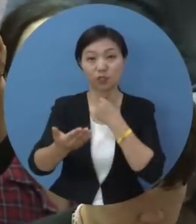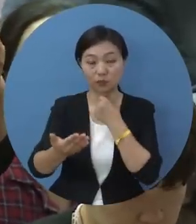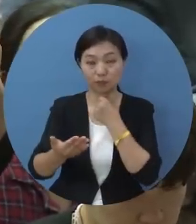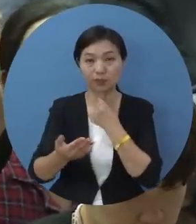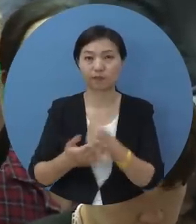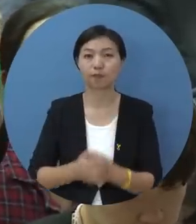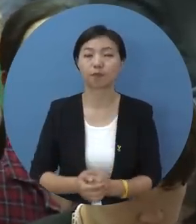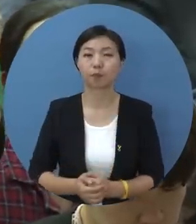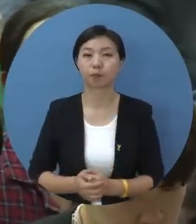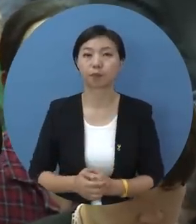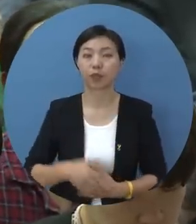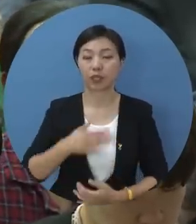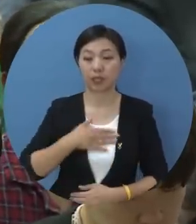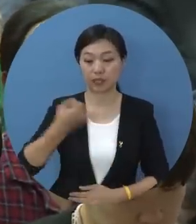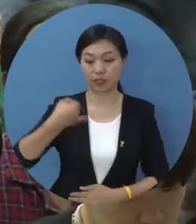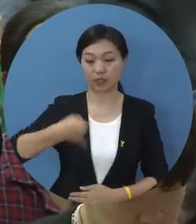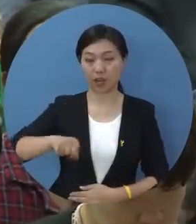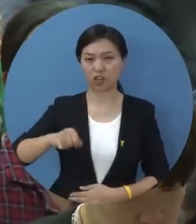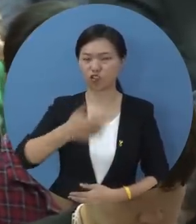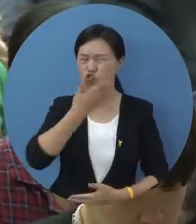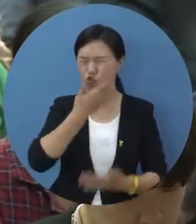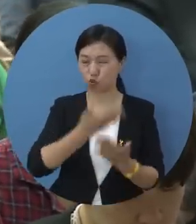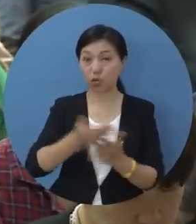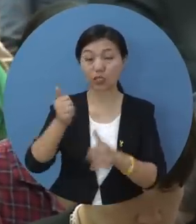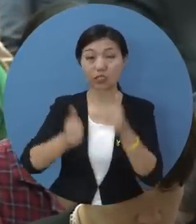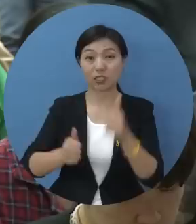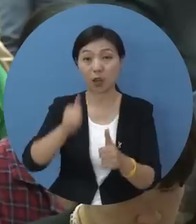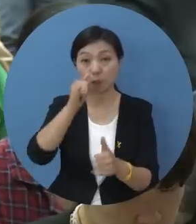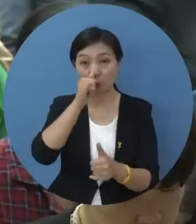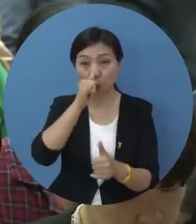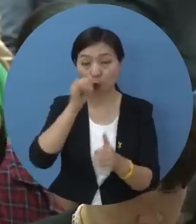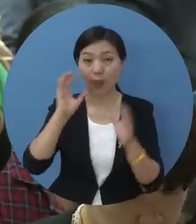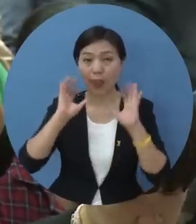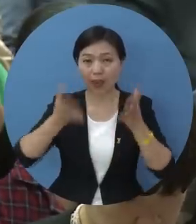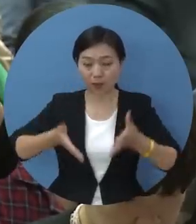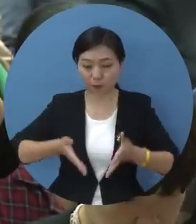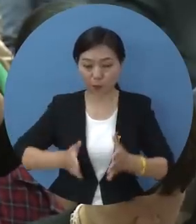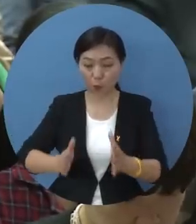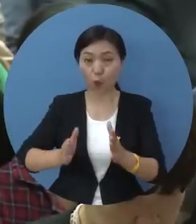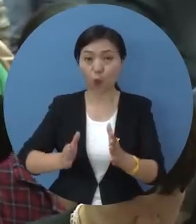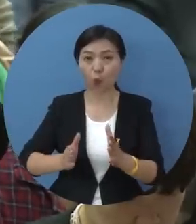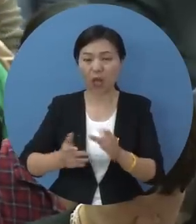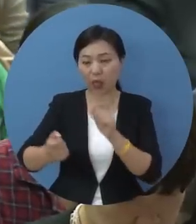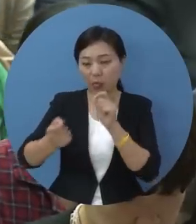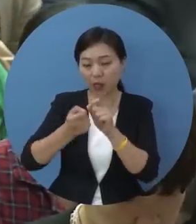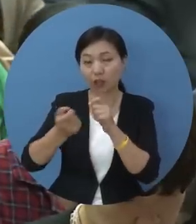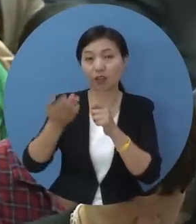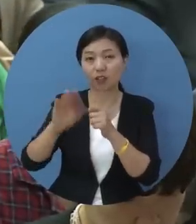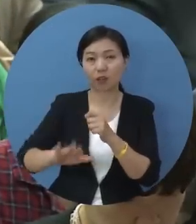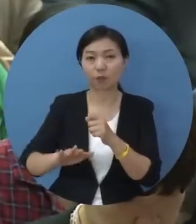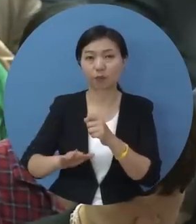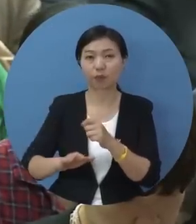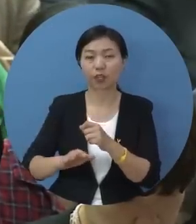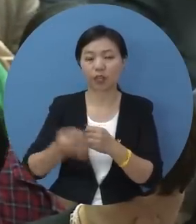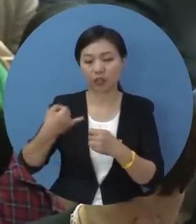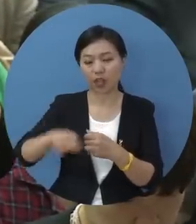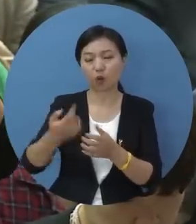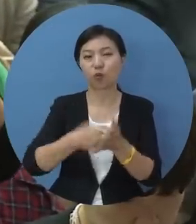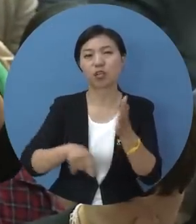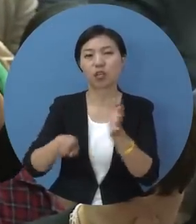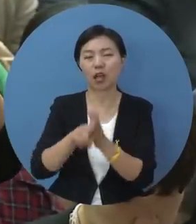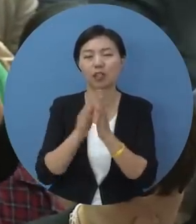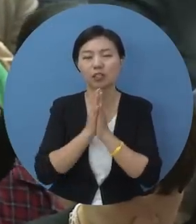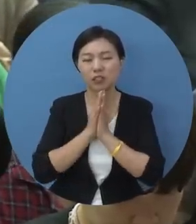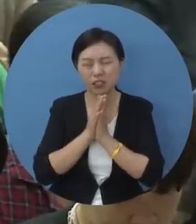싶습니다. 딸이 이번에 중요한 시험이 있고요. 또 출산도 앞두고 있는데 이 딸을 위해서 어떤 마음으로 기도를 했으면